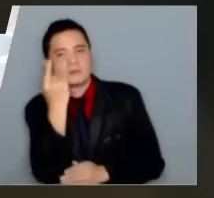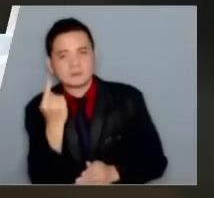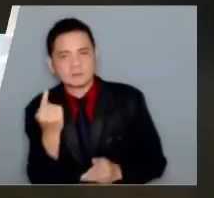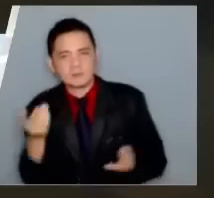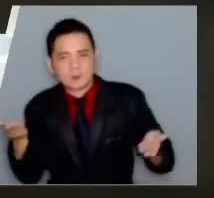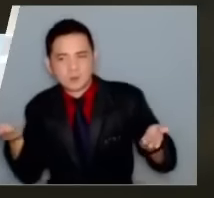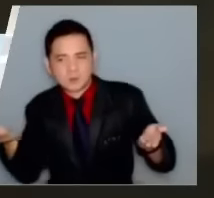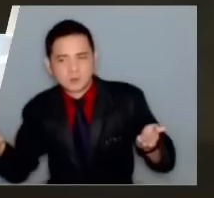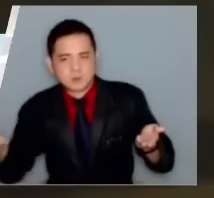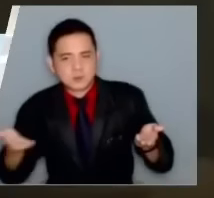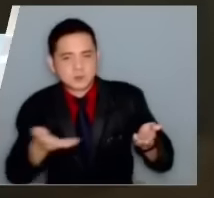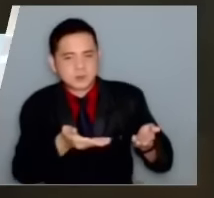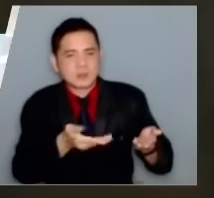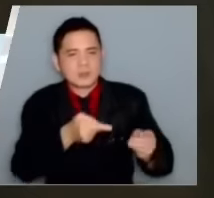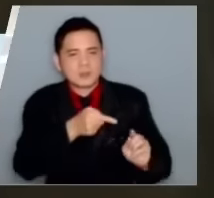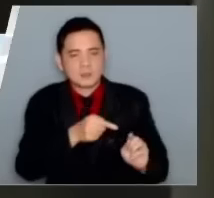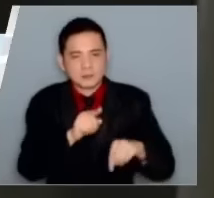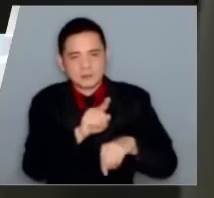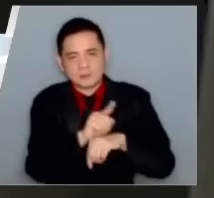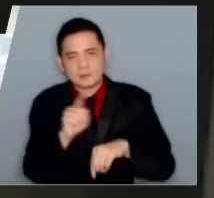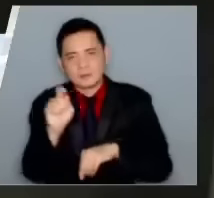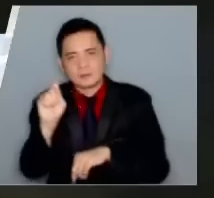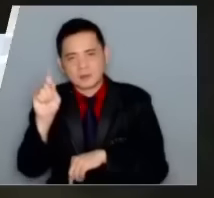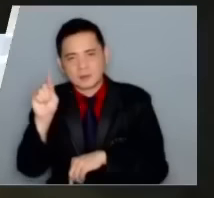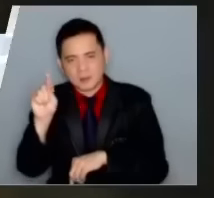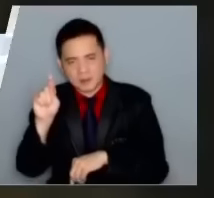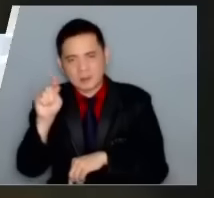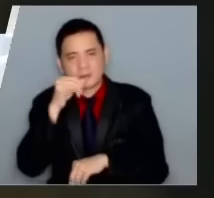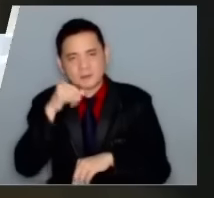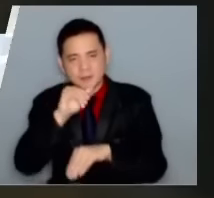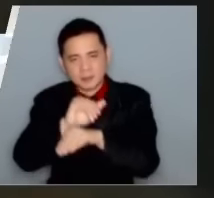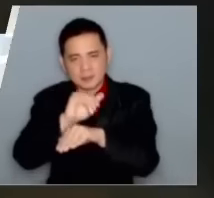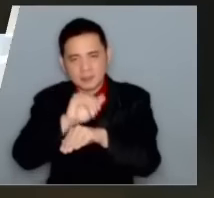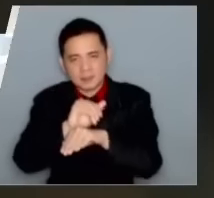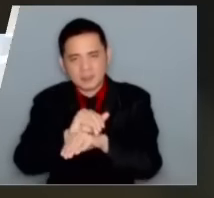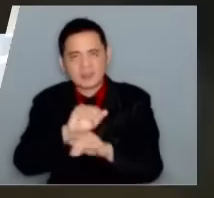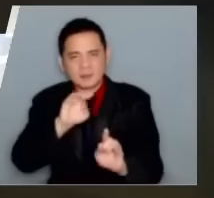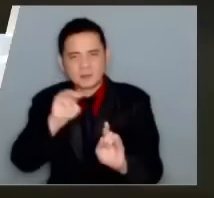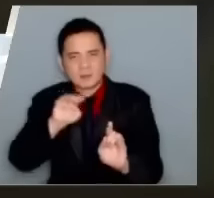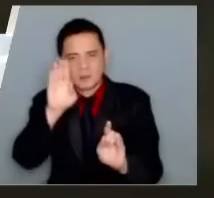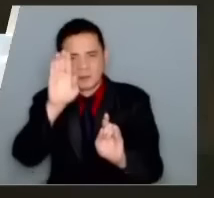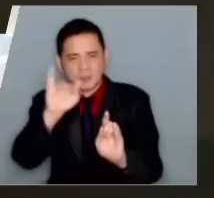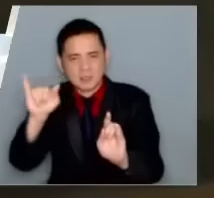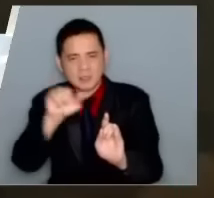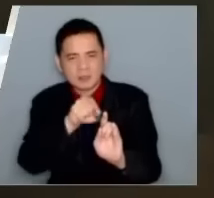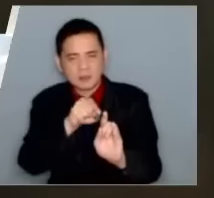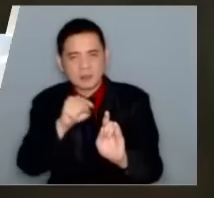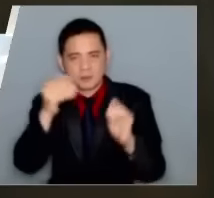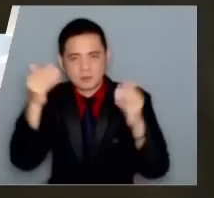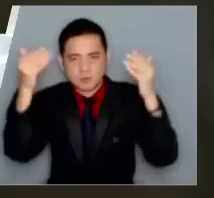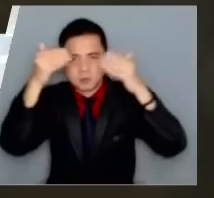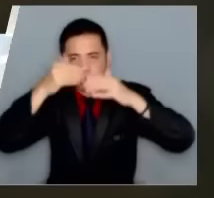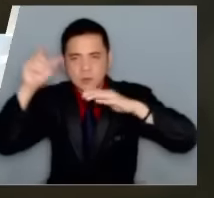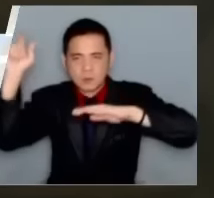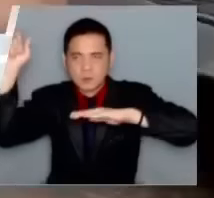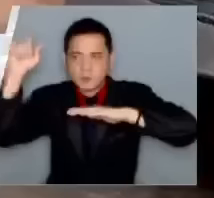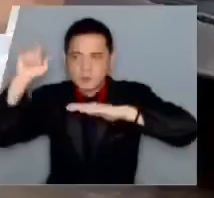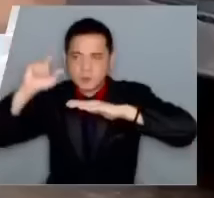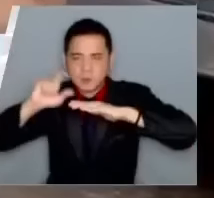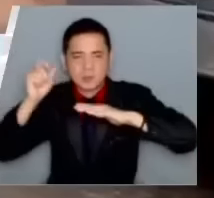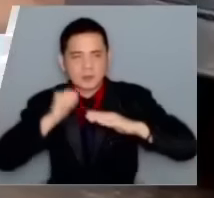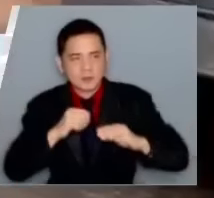alas 11:30 kagabi sa bahagi ng Manila Bay. Bukod sa madilim daw dahil walang ilaw, kahinahinala rin daw ang ikinikilos ng barko.